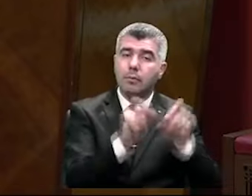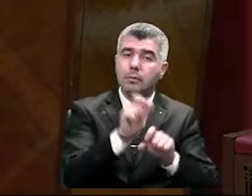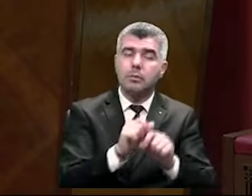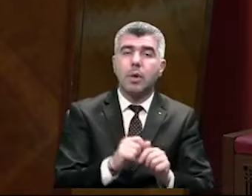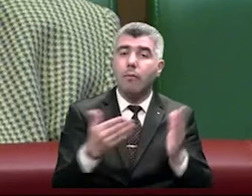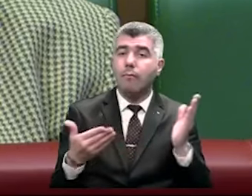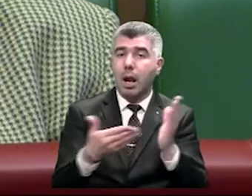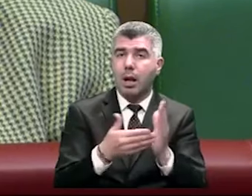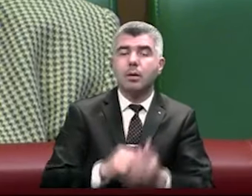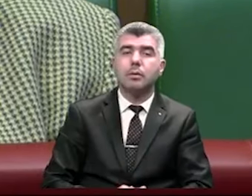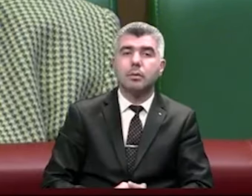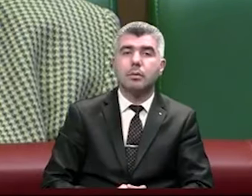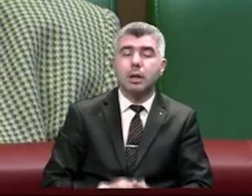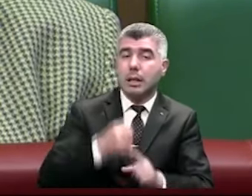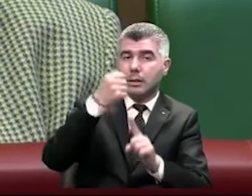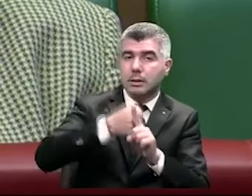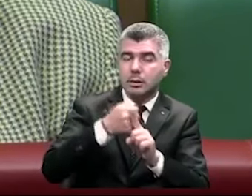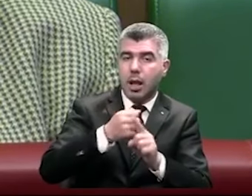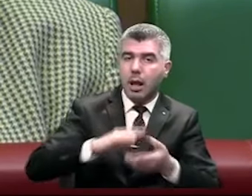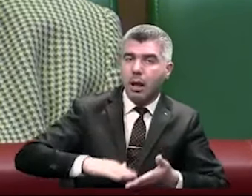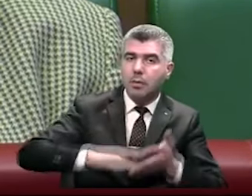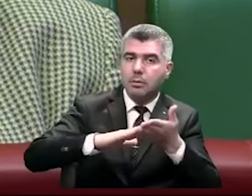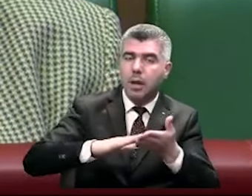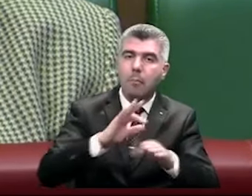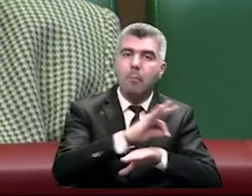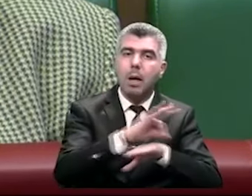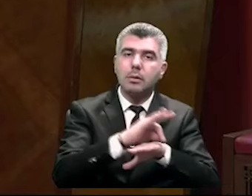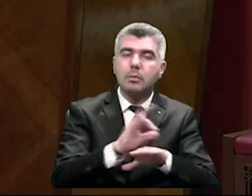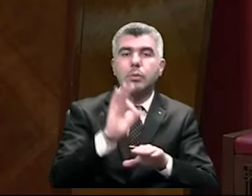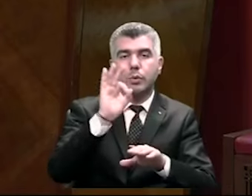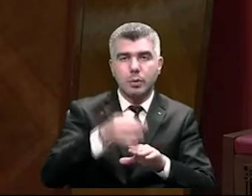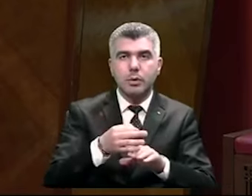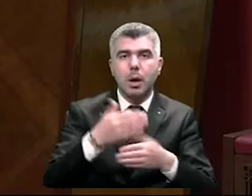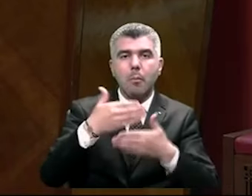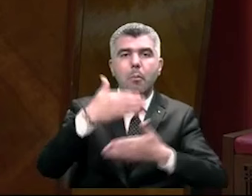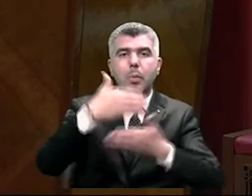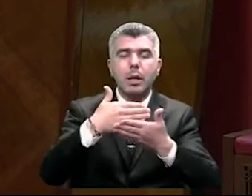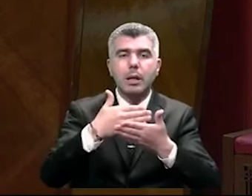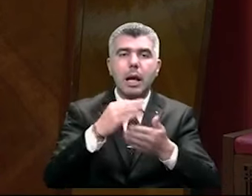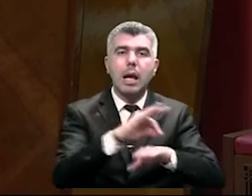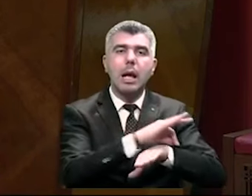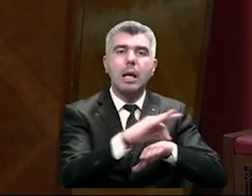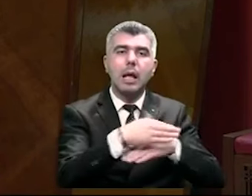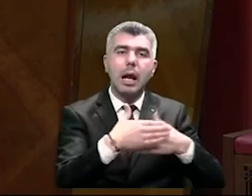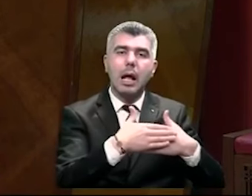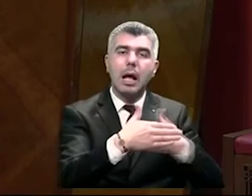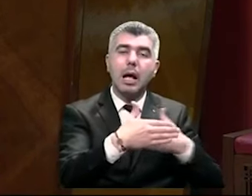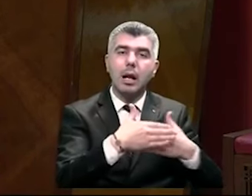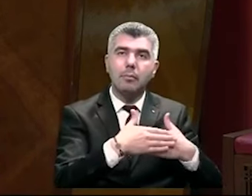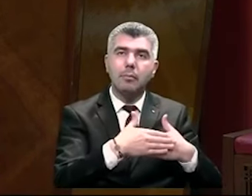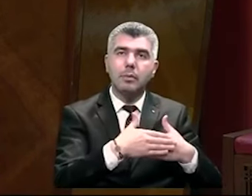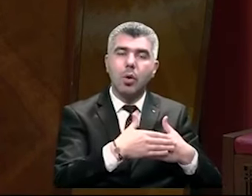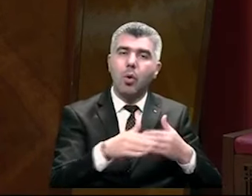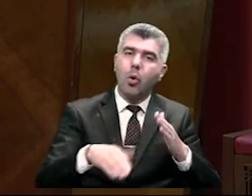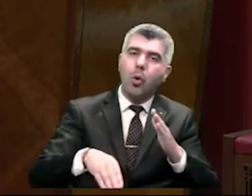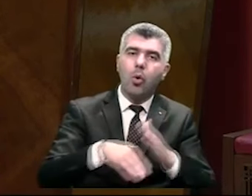واخيرا في اطار تجويد بيئه العمل على المكتب عن طلب عروض باش يبني مقر اداري جديد بقم المطار ويخرجوا من داخل